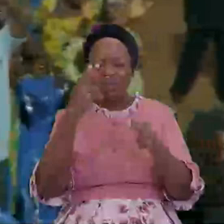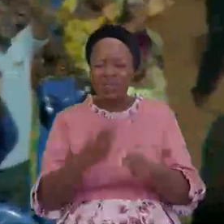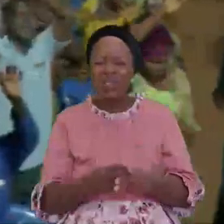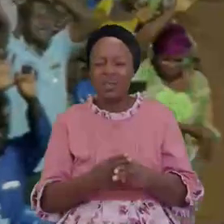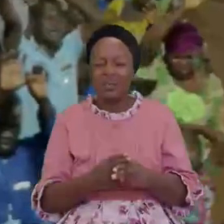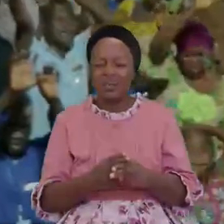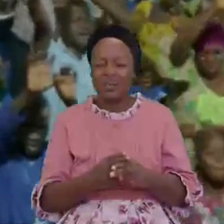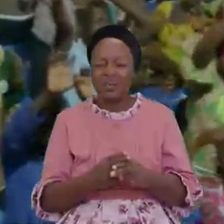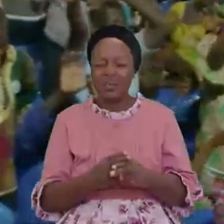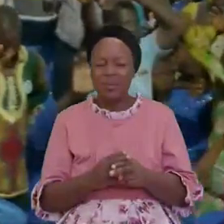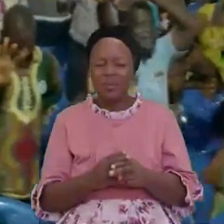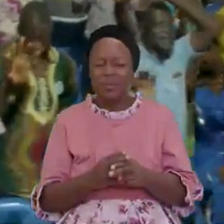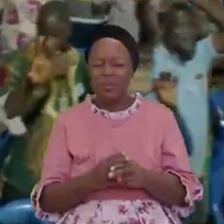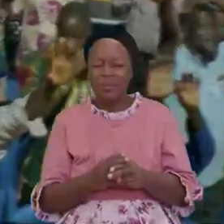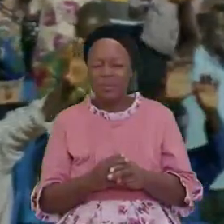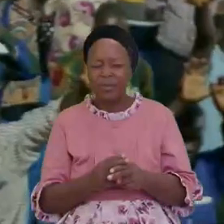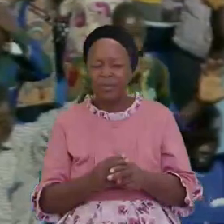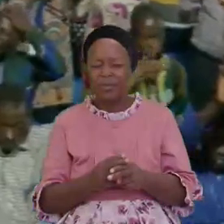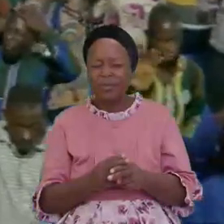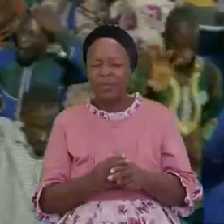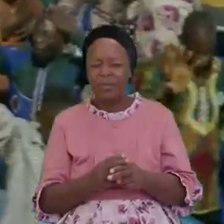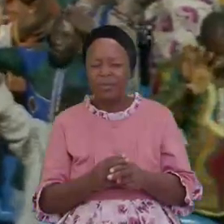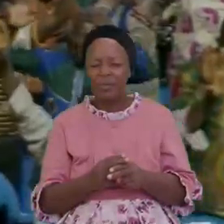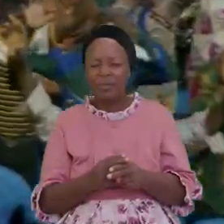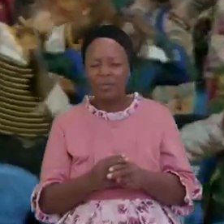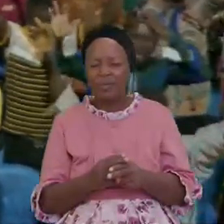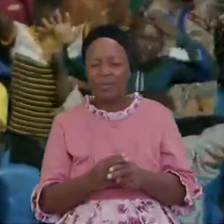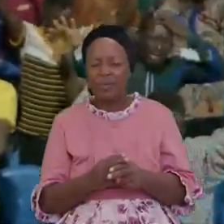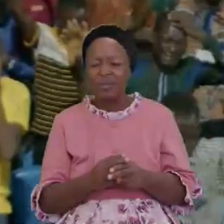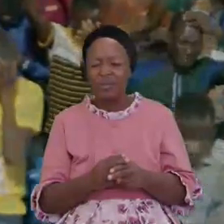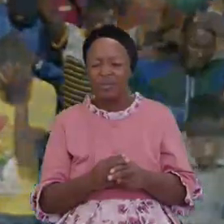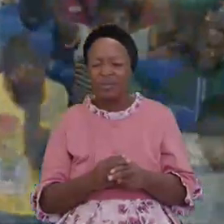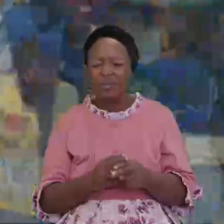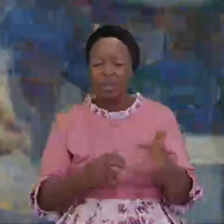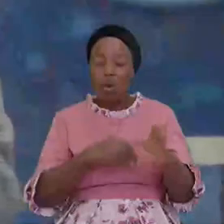Reçois tes enfants miracles au nom de Jésus.